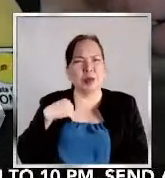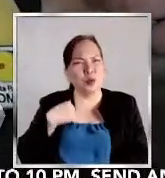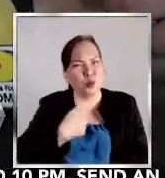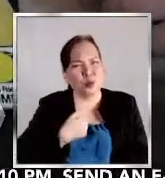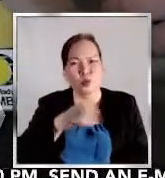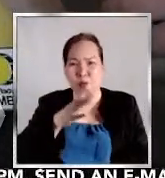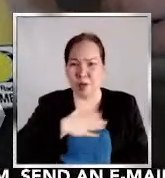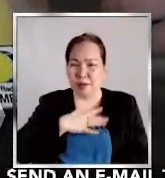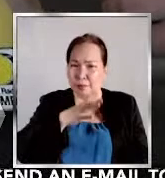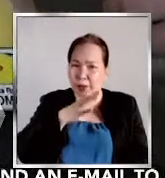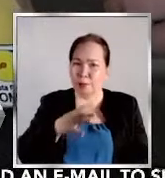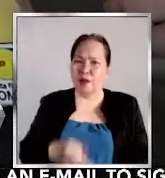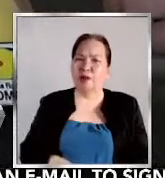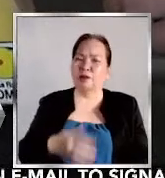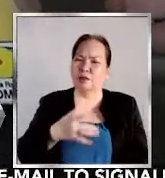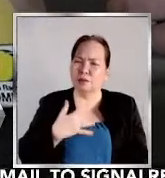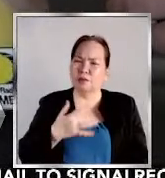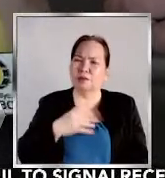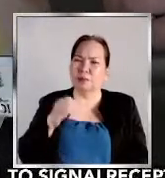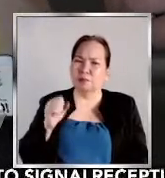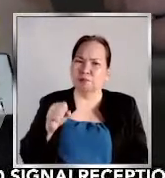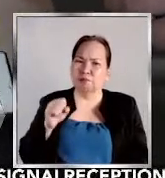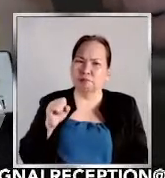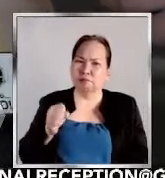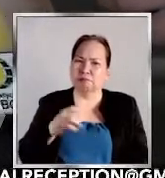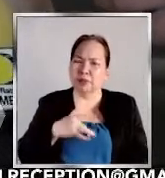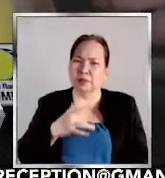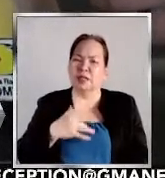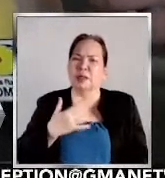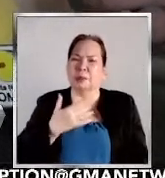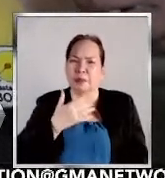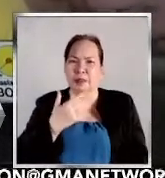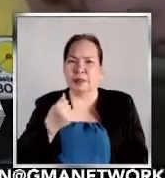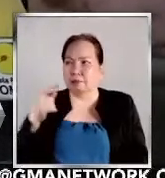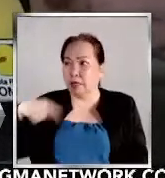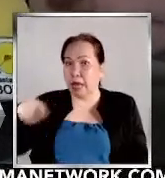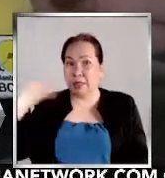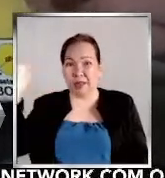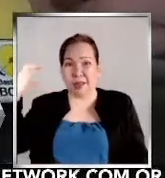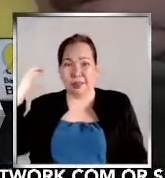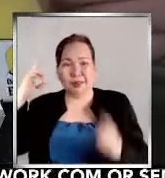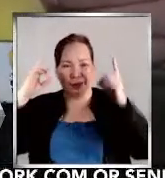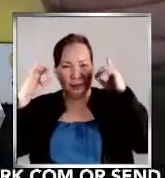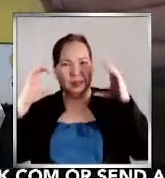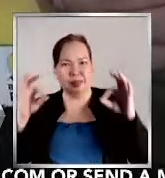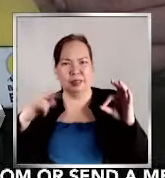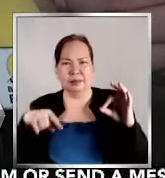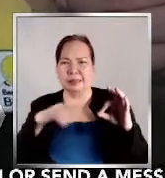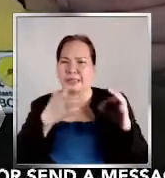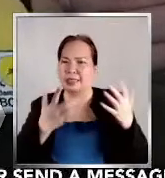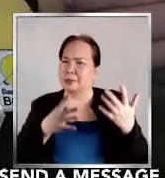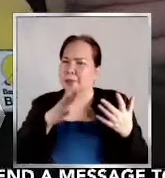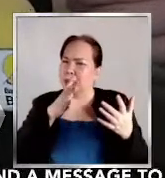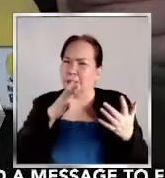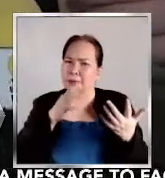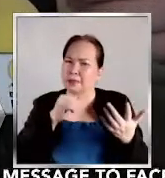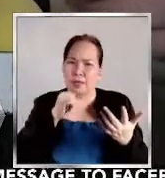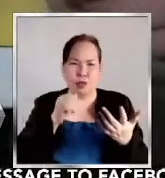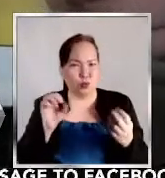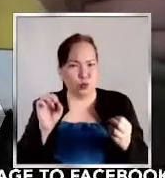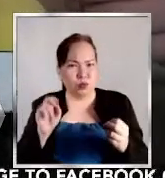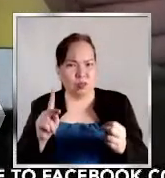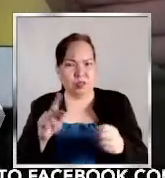na namin talaga napagdesisyonan ng aking mga pinsan na mukhang meron ng iba dito kasi hindi na rin siya